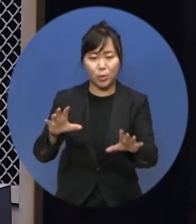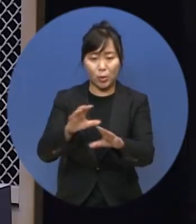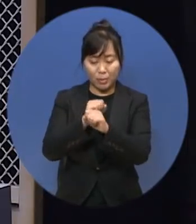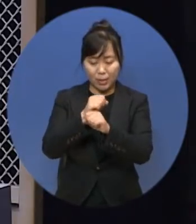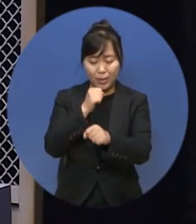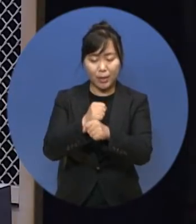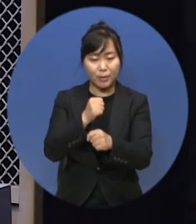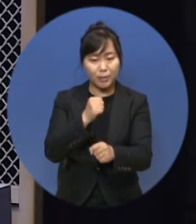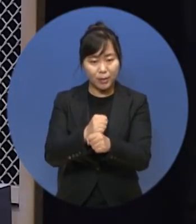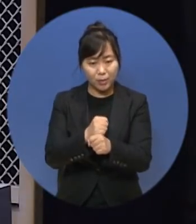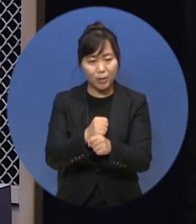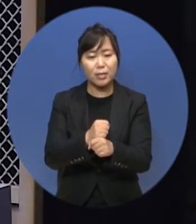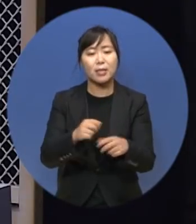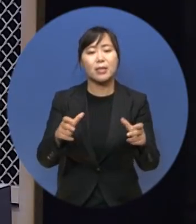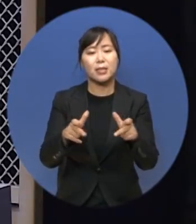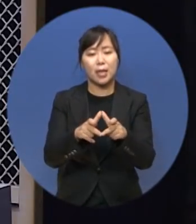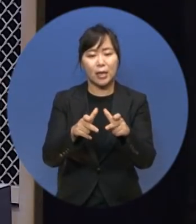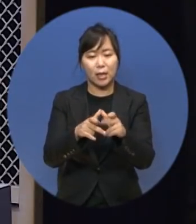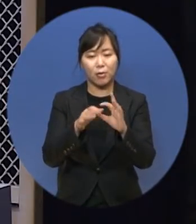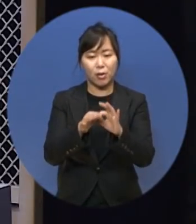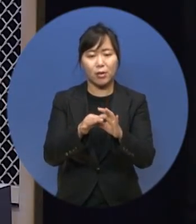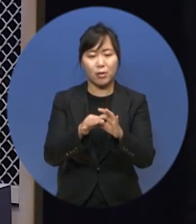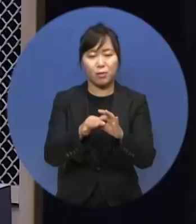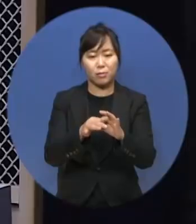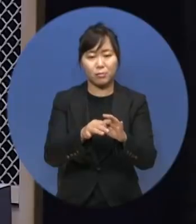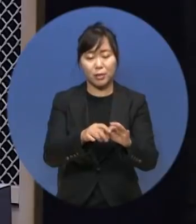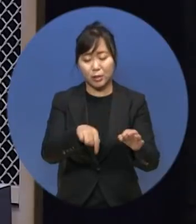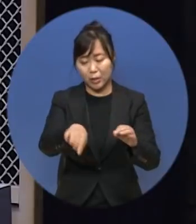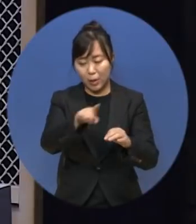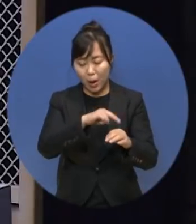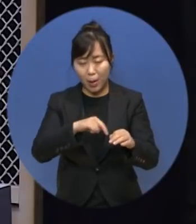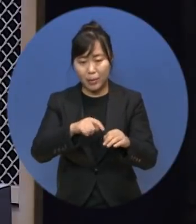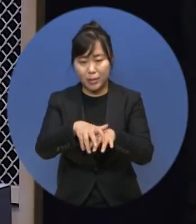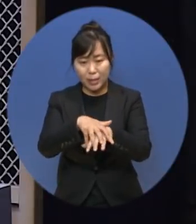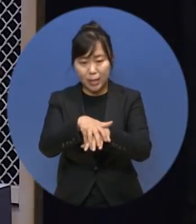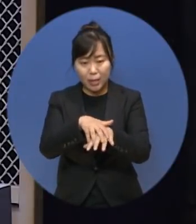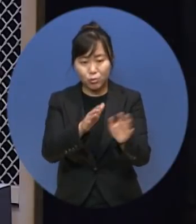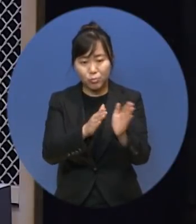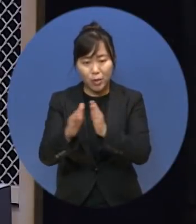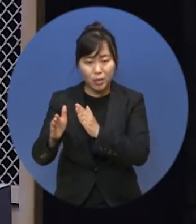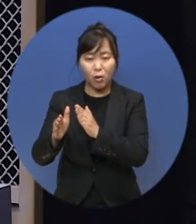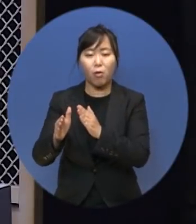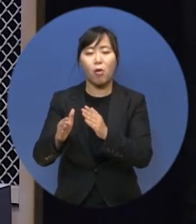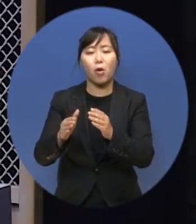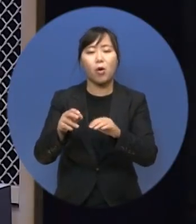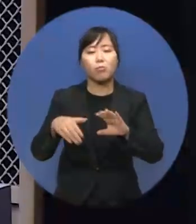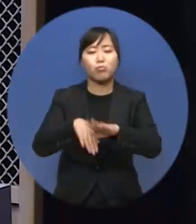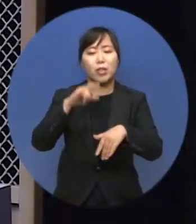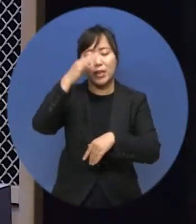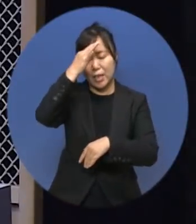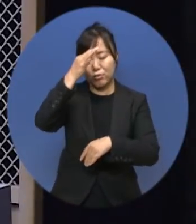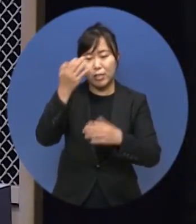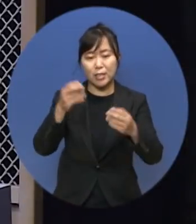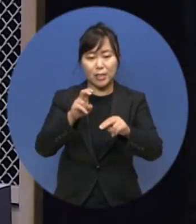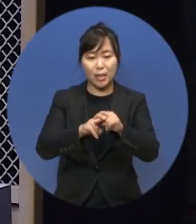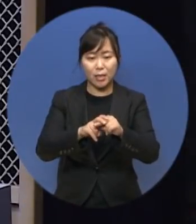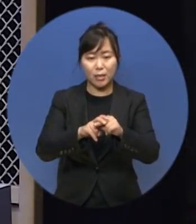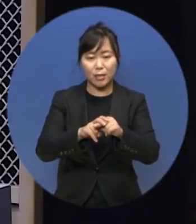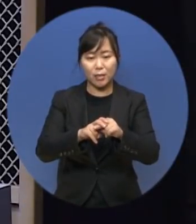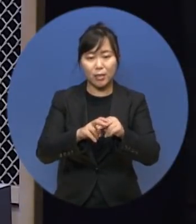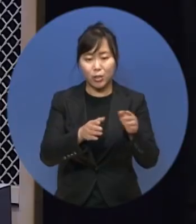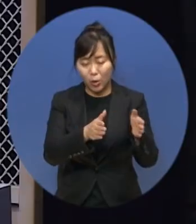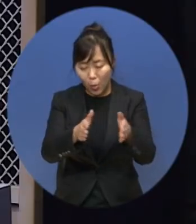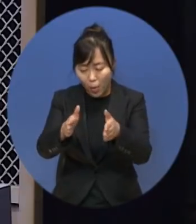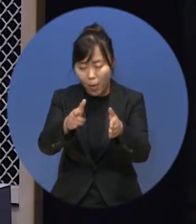통합적으로 개발해서 장애인을 중심으로 전이 체계를 마련해서 체계적으로 문화예술 일자리로 전이되는 커리어 경로를 함께